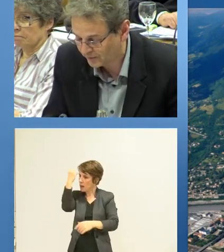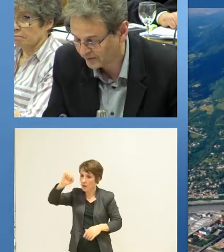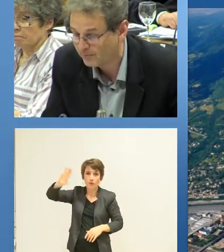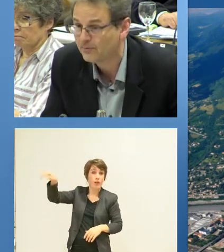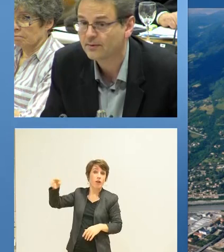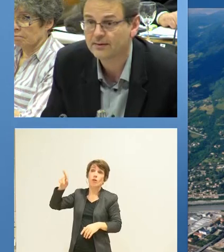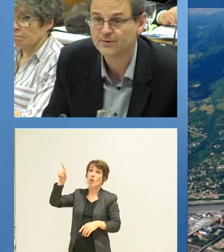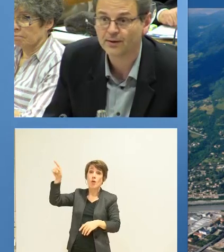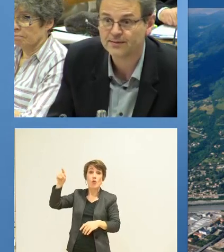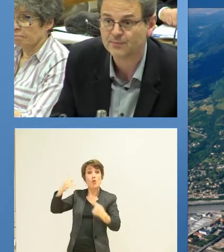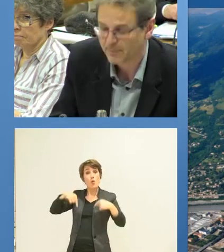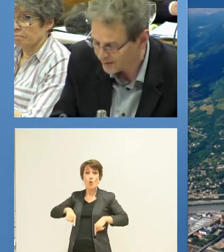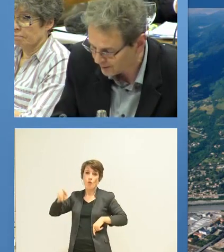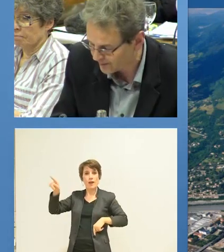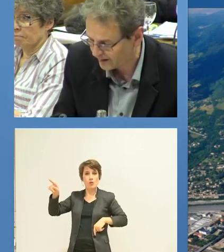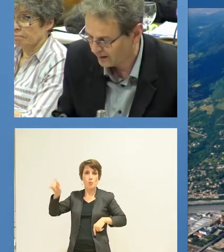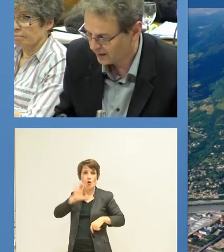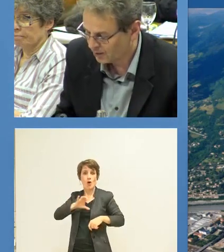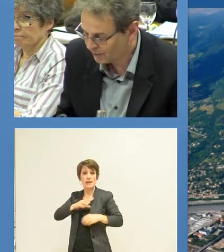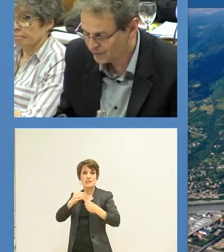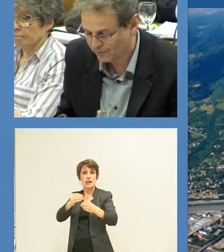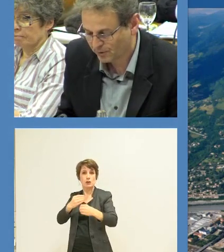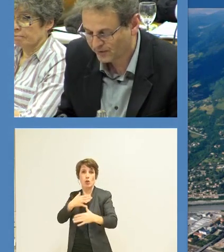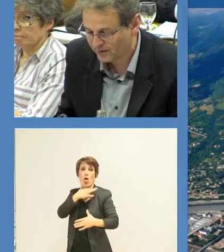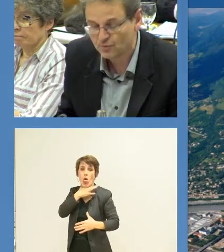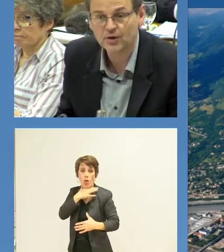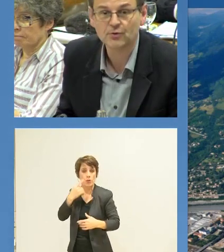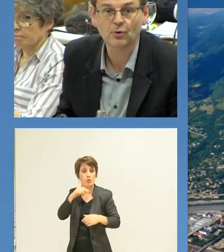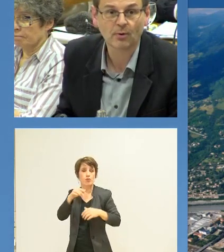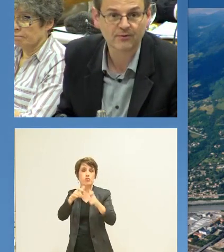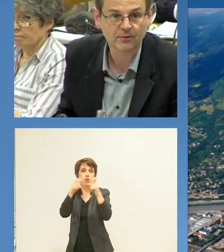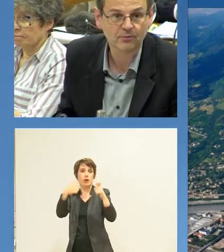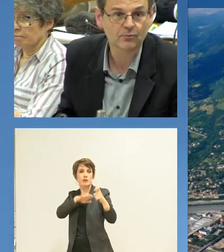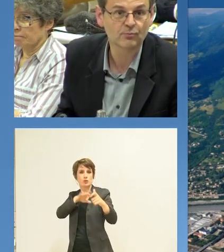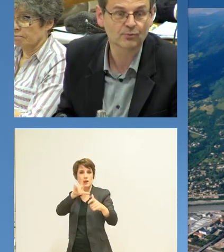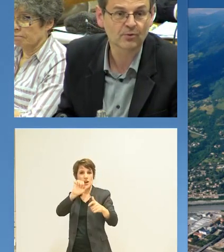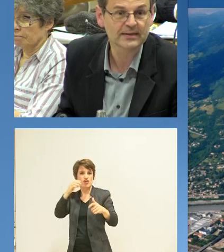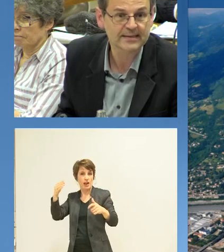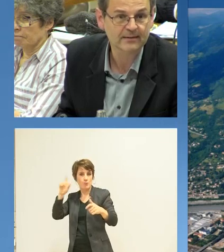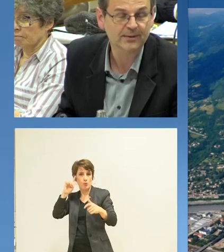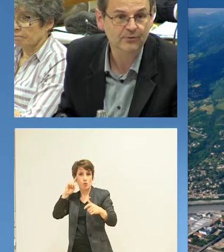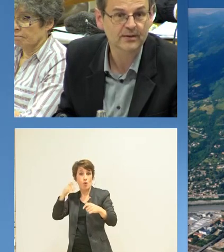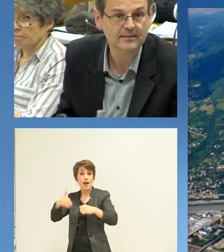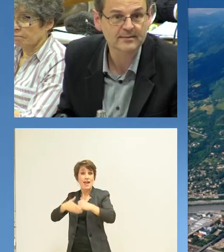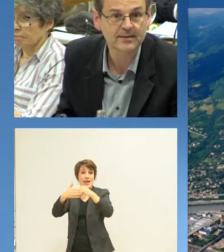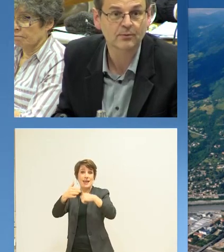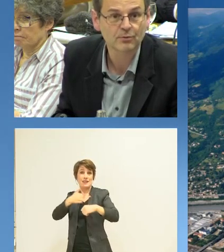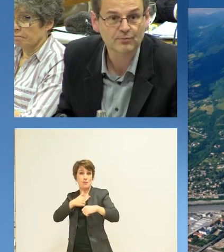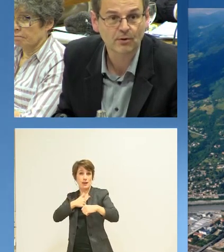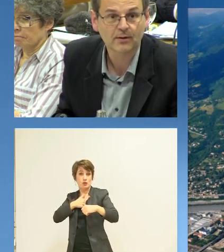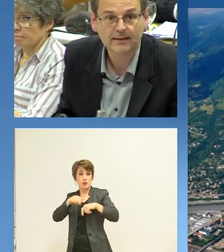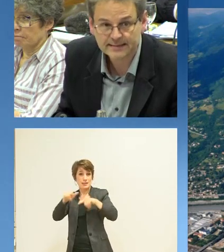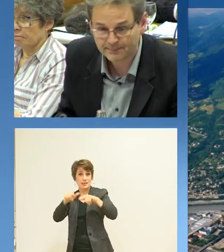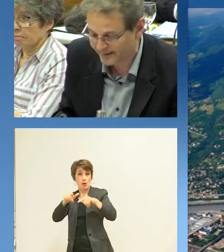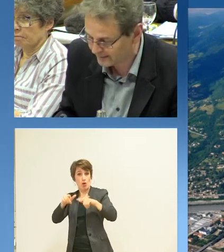financièrement les organismes bailleurs en leur faisant porter une charge croissante du montant des aides personnalisées au logement